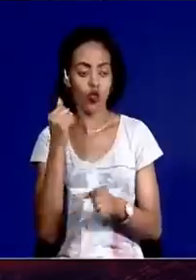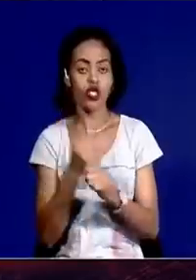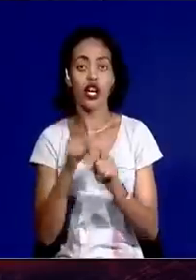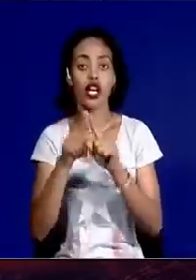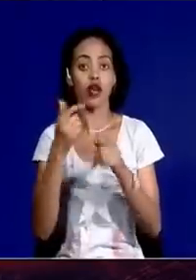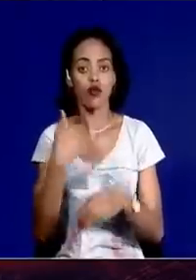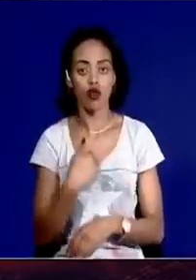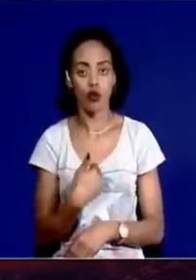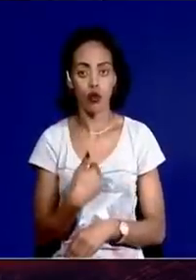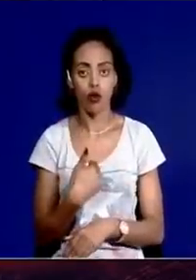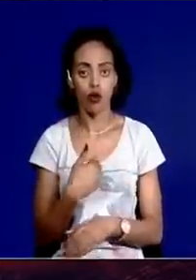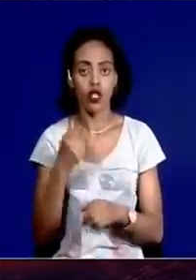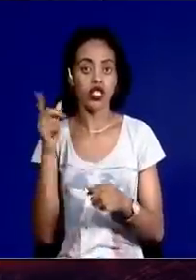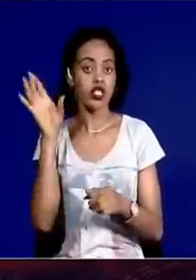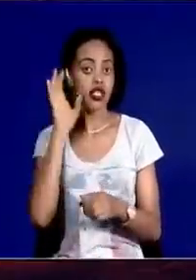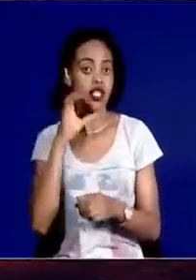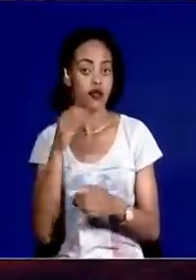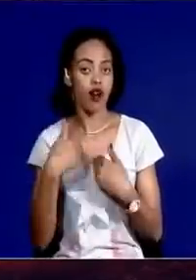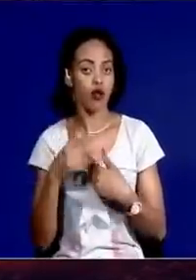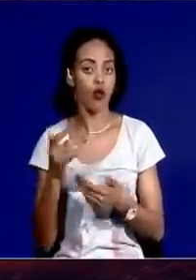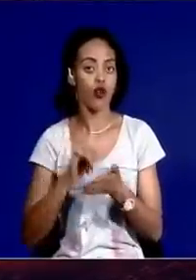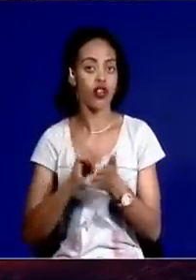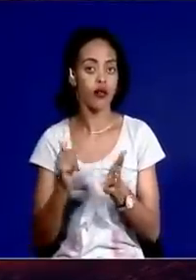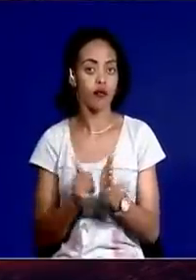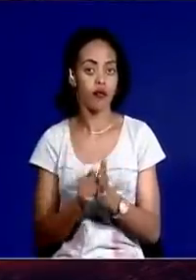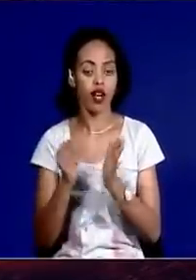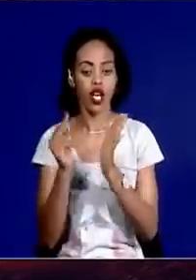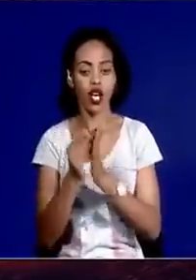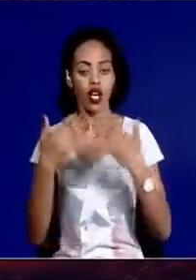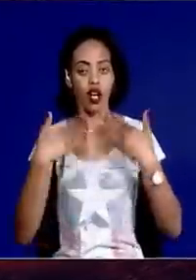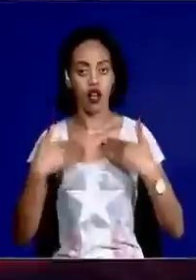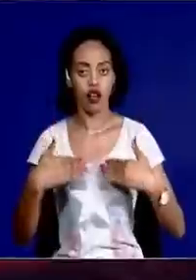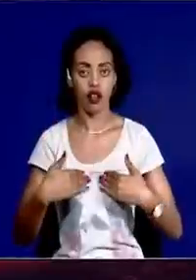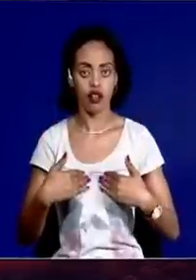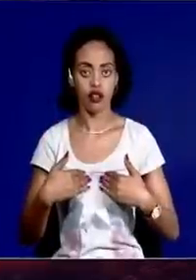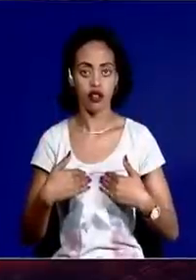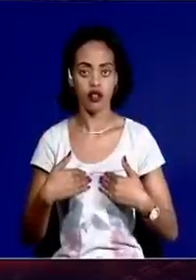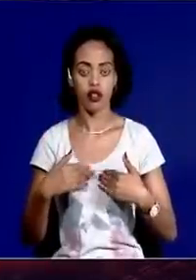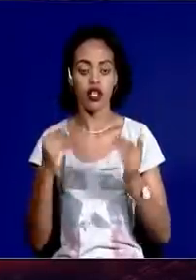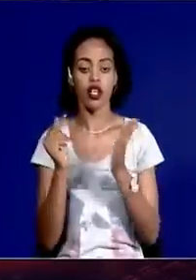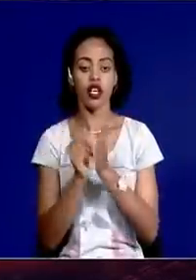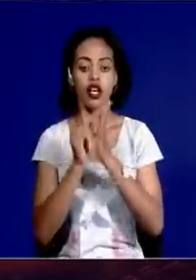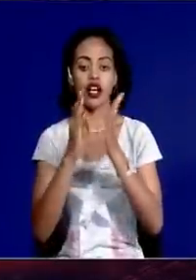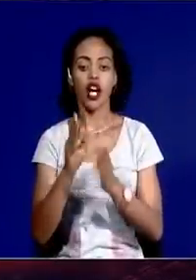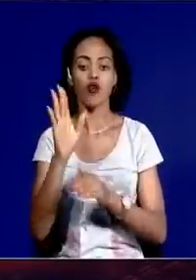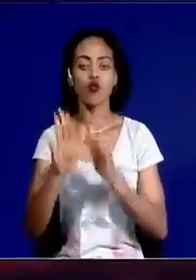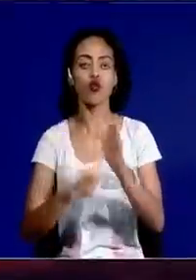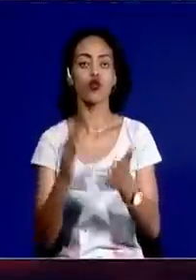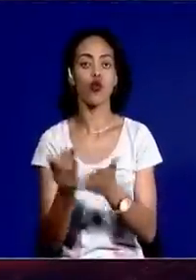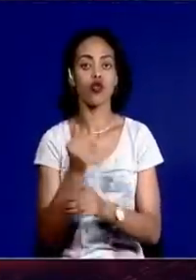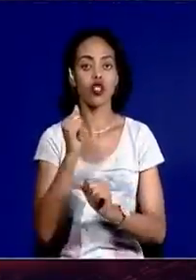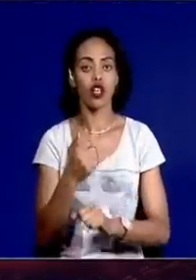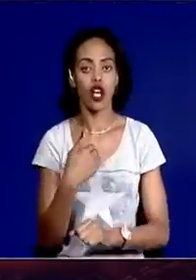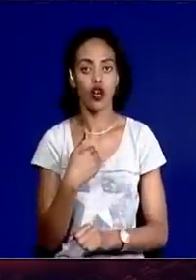ዘለዎ ዘይሰምዕ ተሃልዩ ድማ ነየ ናይ ሕጊ ኣካላት ሕጋዊ ስጉምቲ ክውሰድ ክክእል ኣለዎ